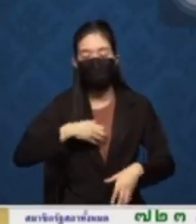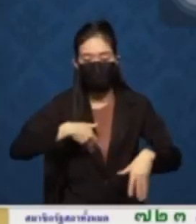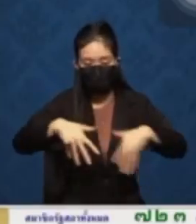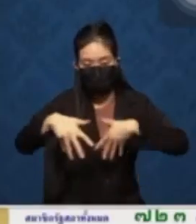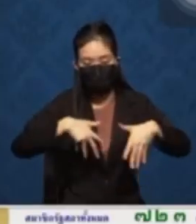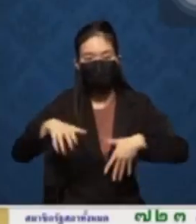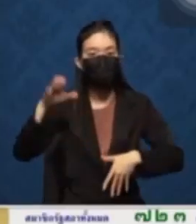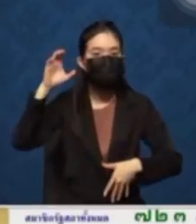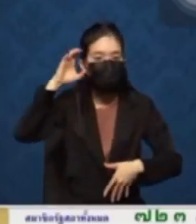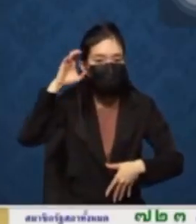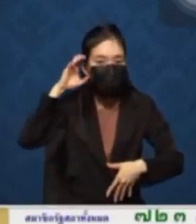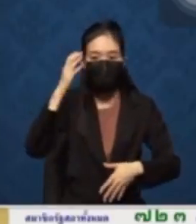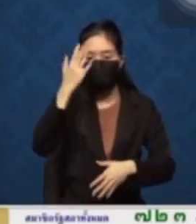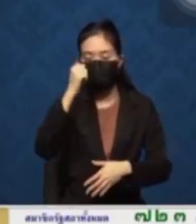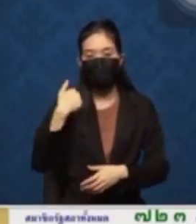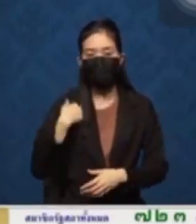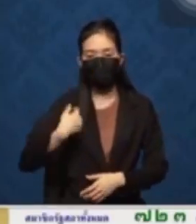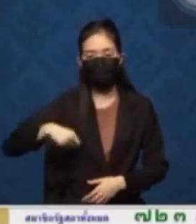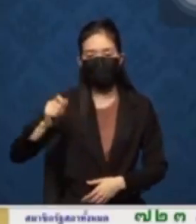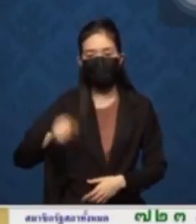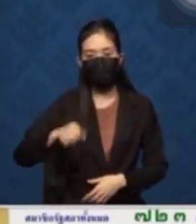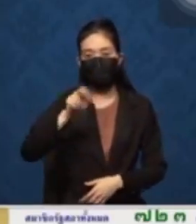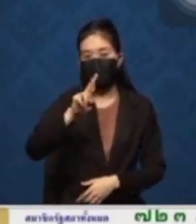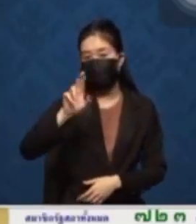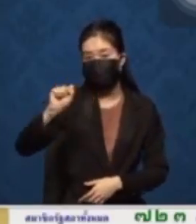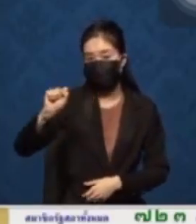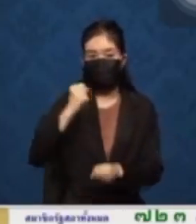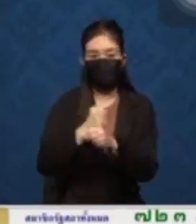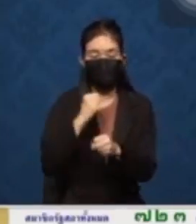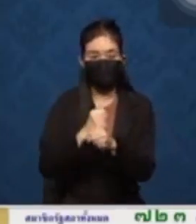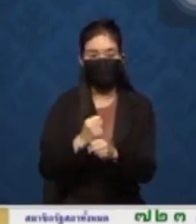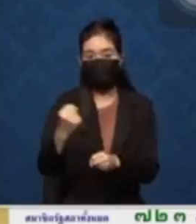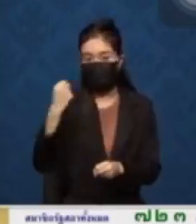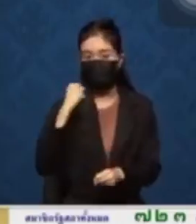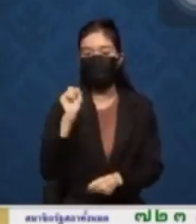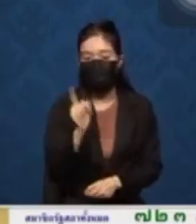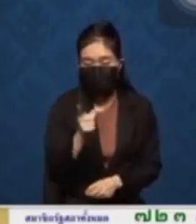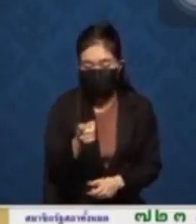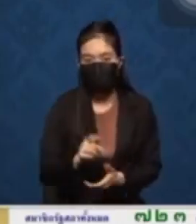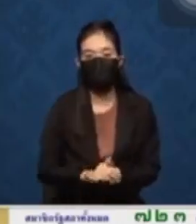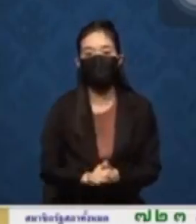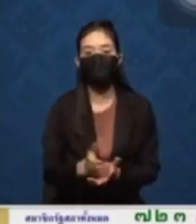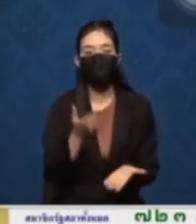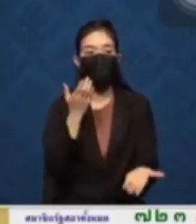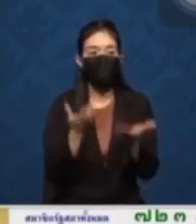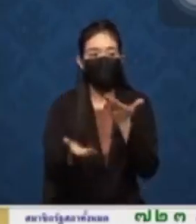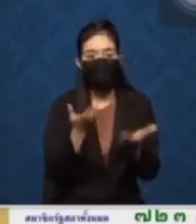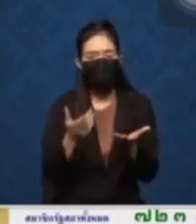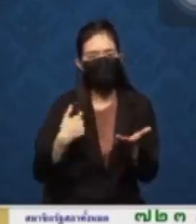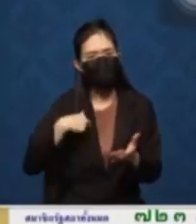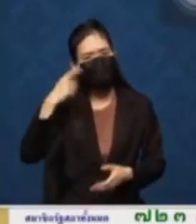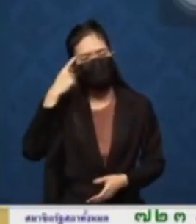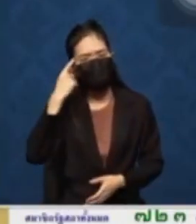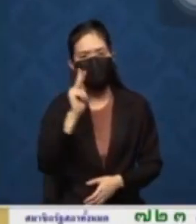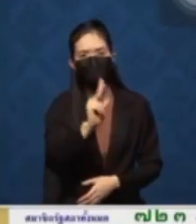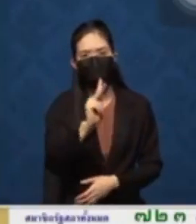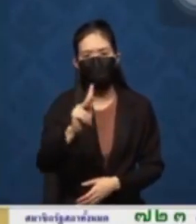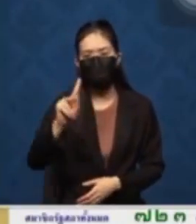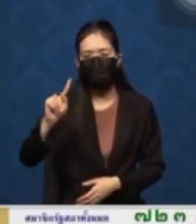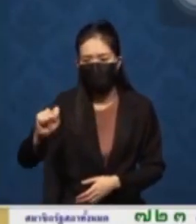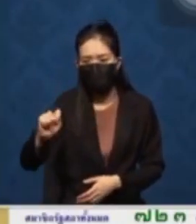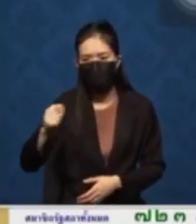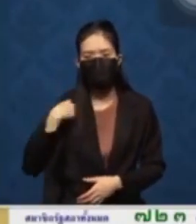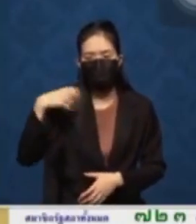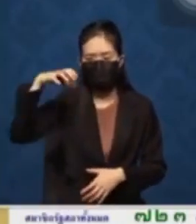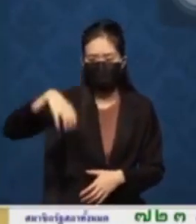างของคำวินิจฉัยศาลอีกครั้งหนึ่งการปฏิรูปองค์กรอิสระก็ไม่ได้ทำให้กกต.หรือปปช.นั้นไร้น้ำยาแต่จะทำให้องค์กรอิสระเหล่